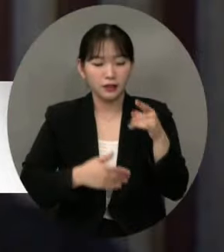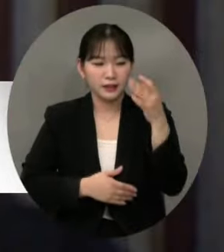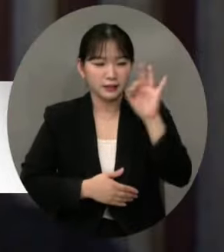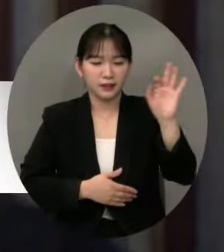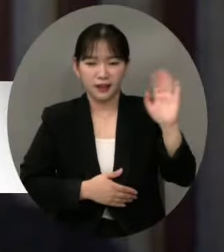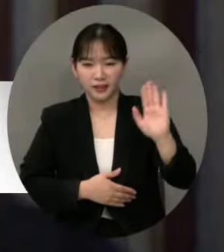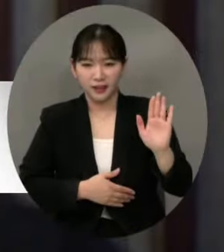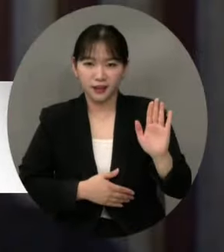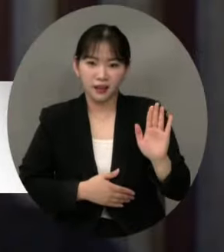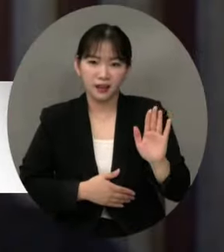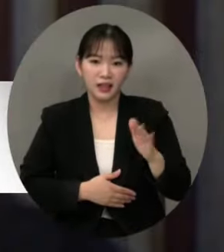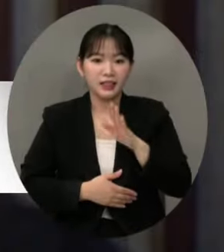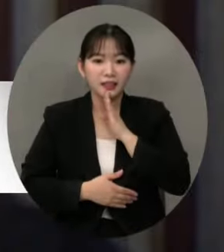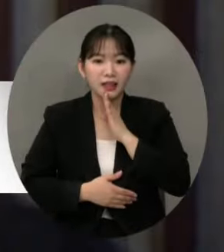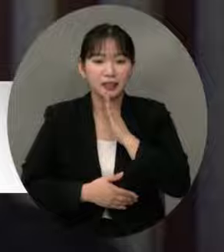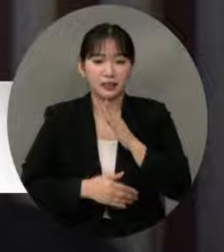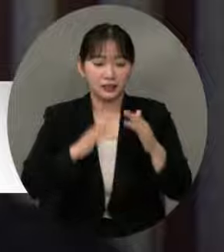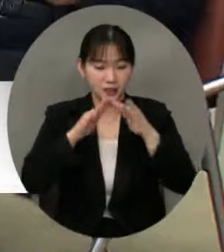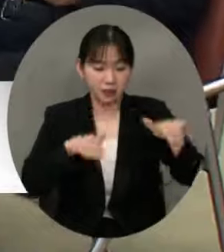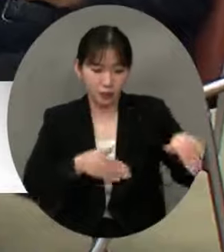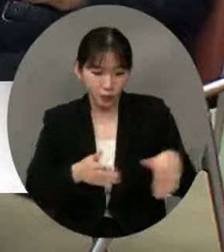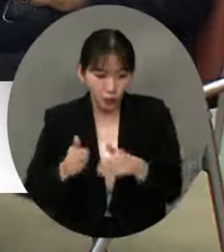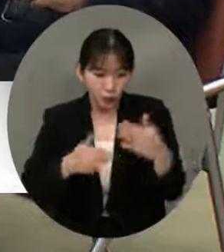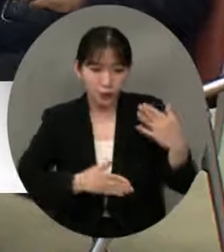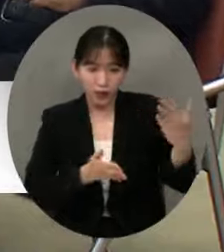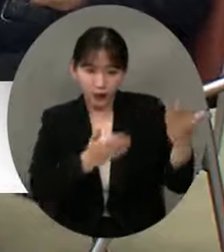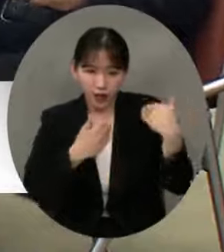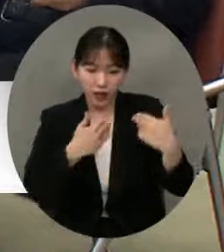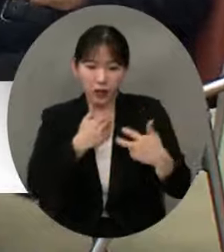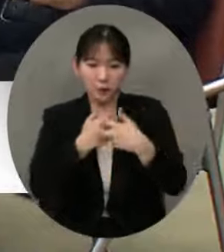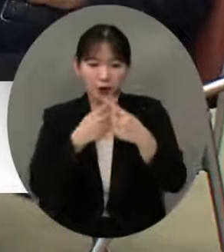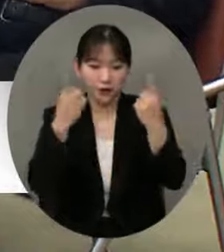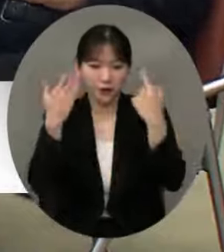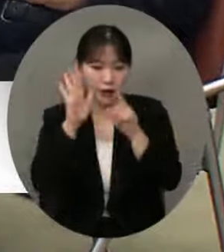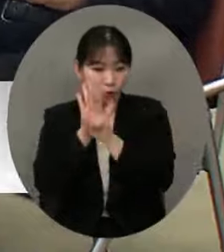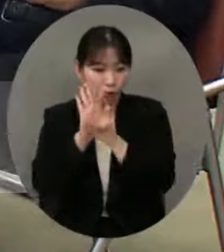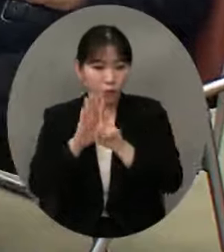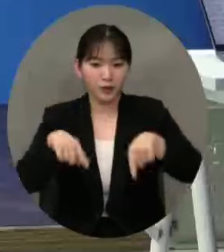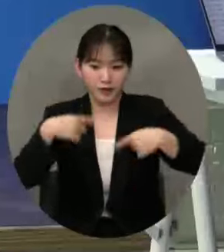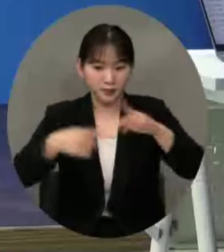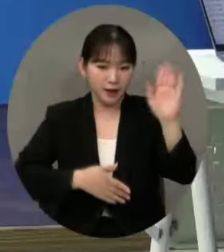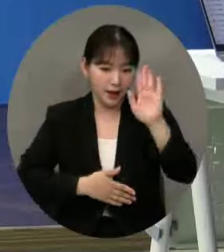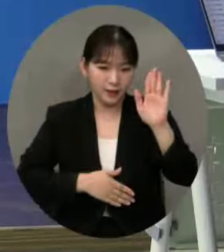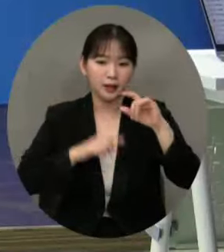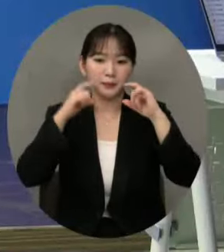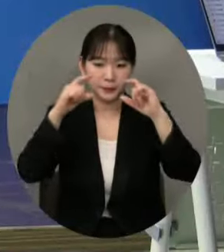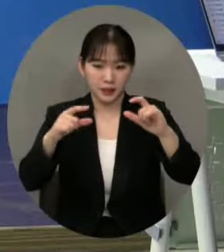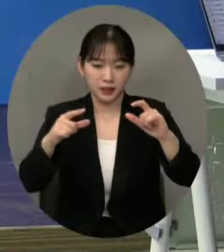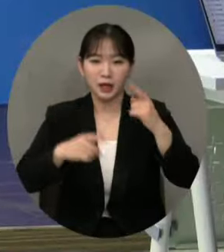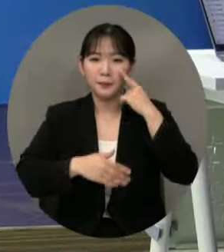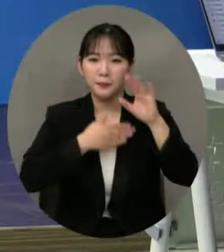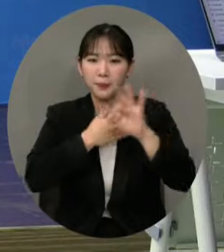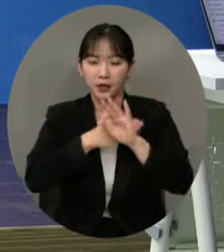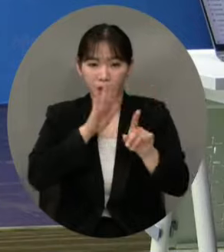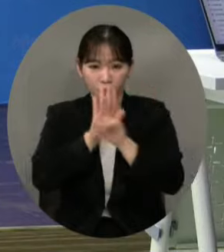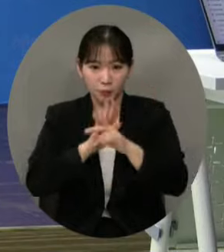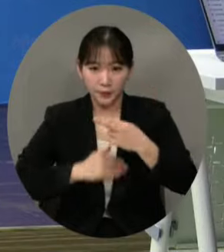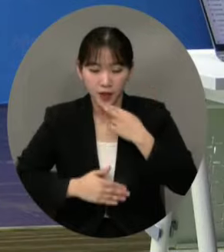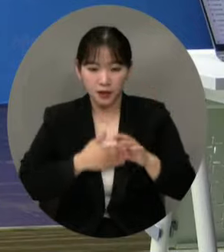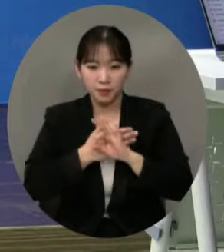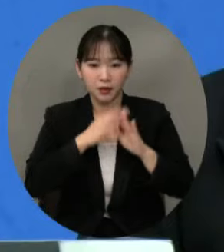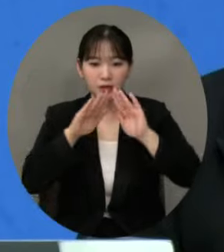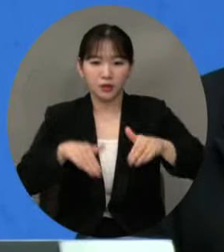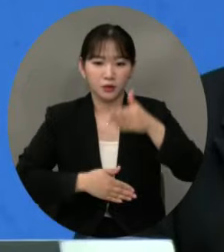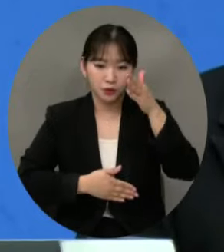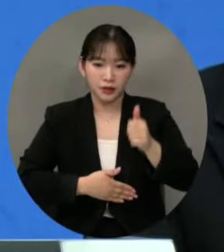인정하지 않는다며 사실상 전남도 주관 의대 공모 불참을 선언한 겁니다. 만약 공모가 불발되면 김영록